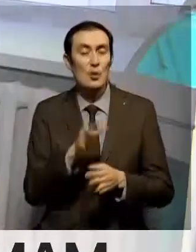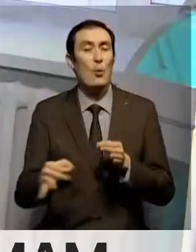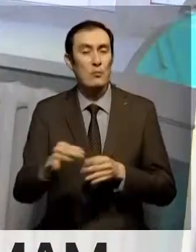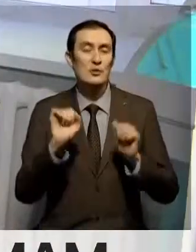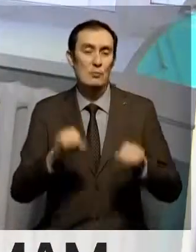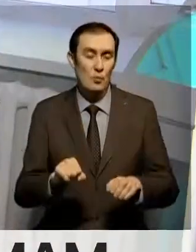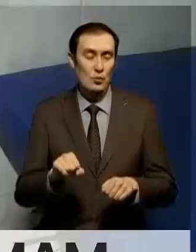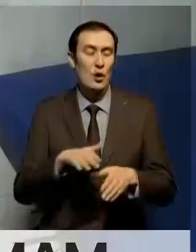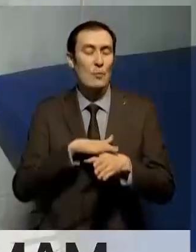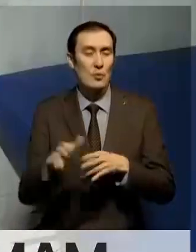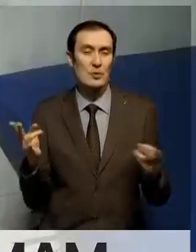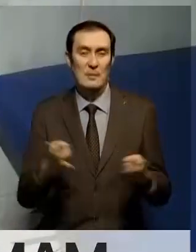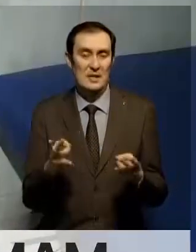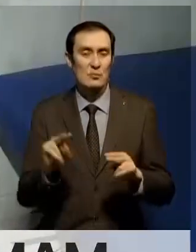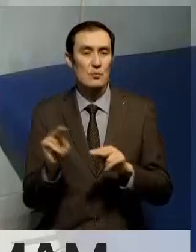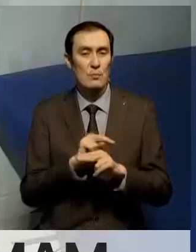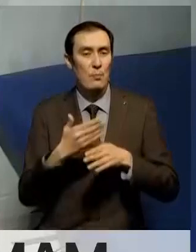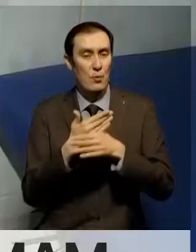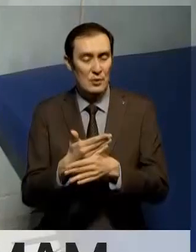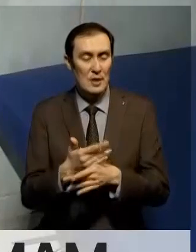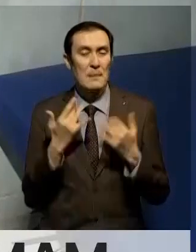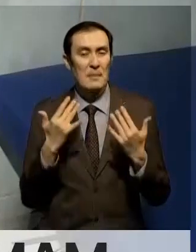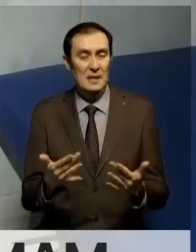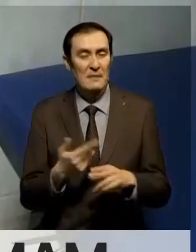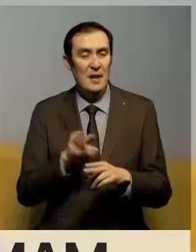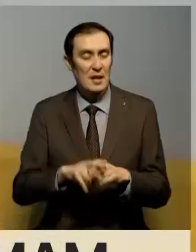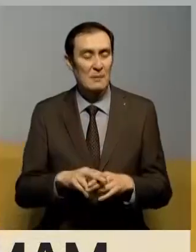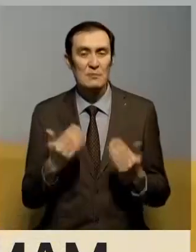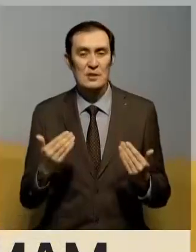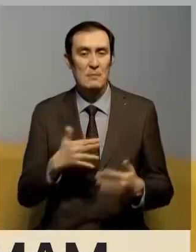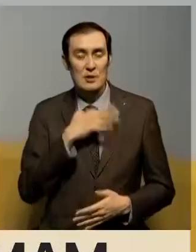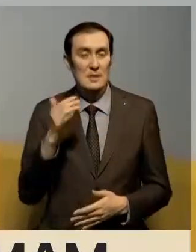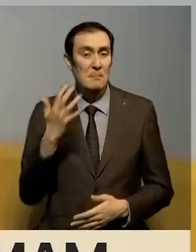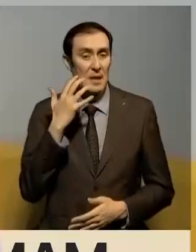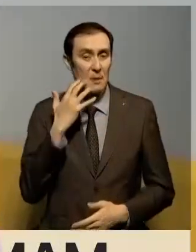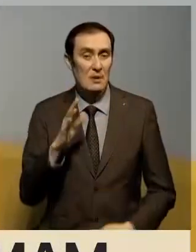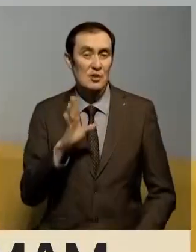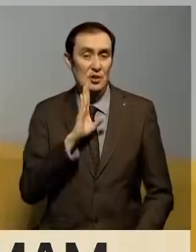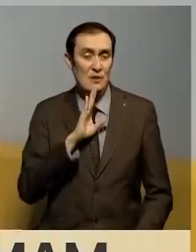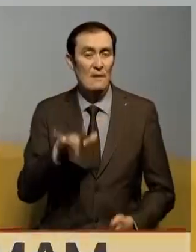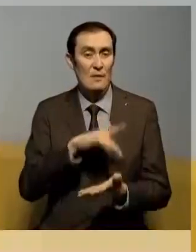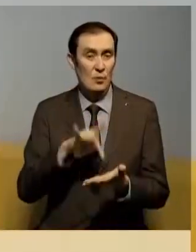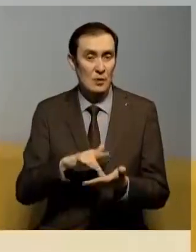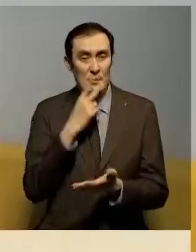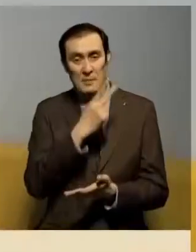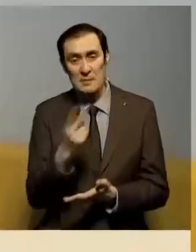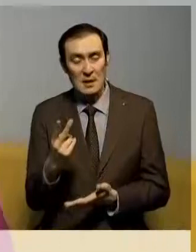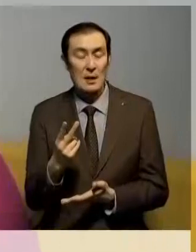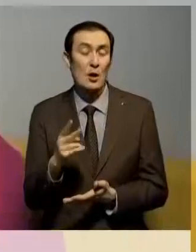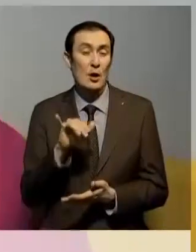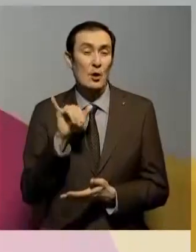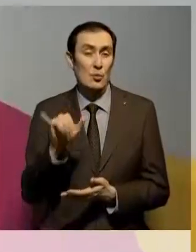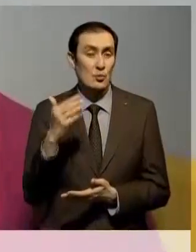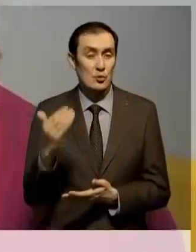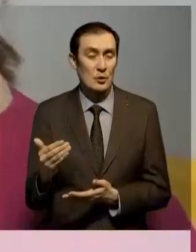смогут получать здесь всю необходимую помощь Тем более что потребность в этом высокая без Беременна в городе мы сделали анализ из